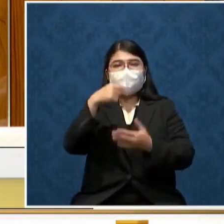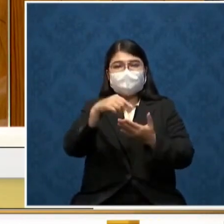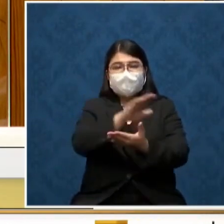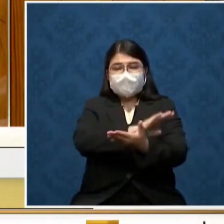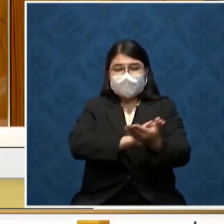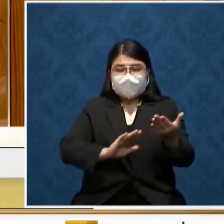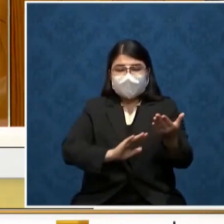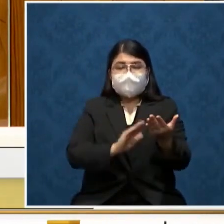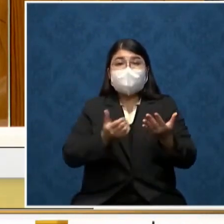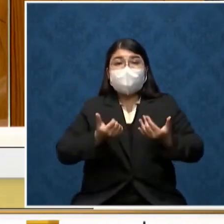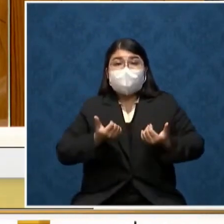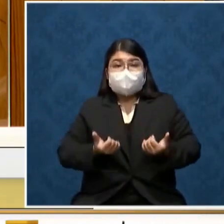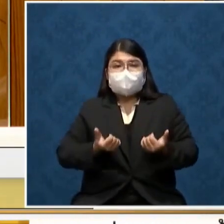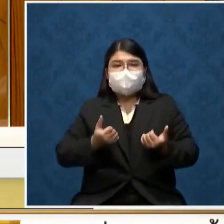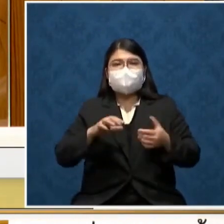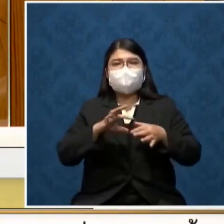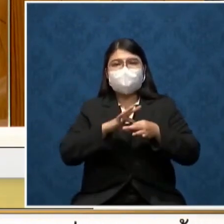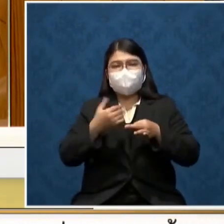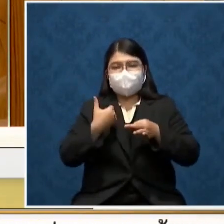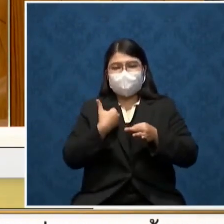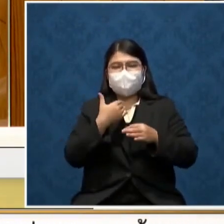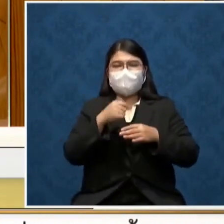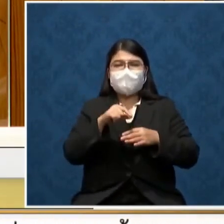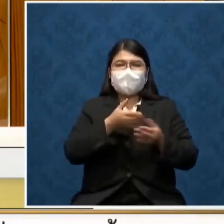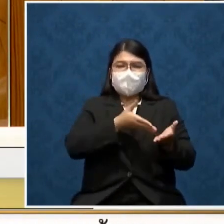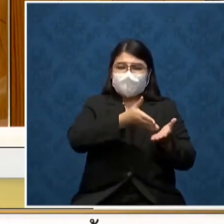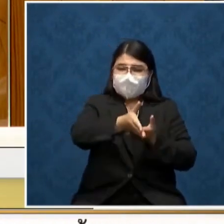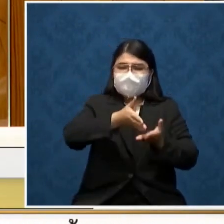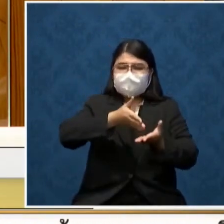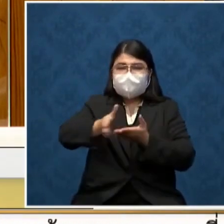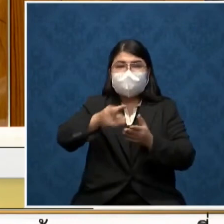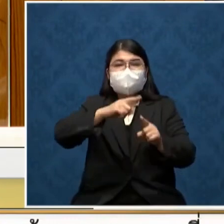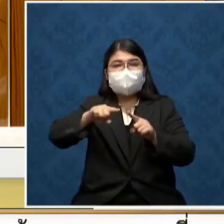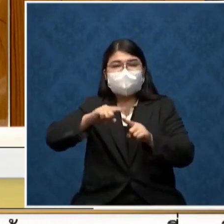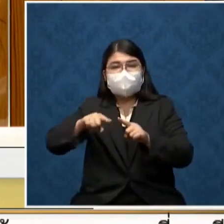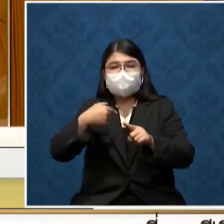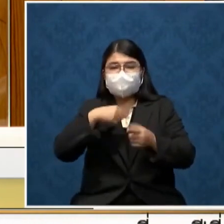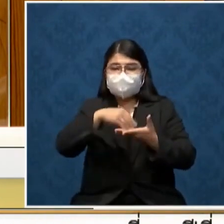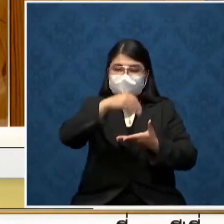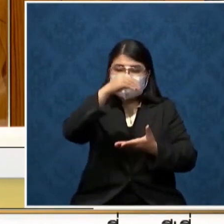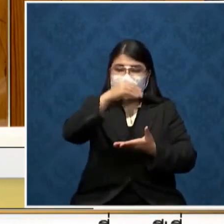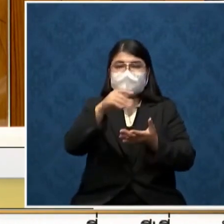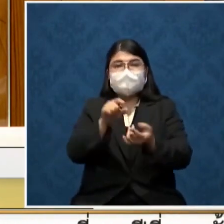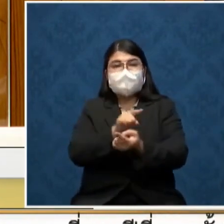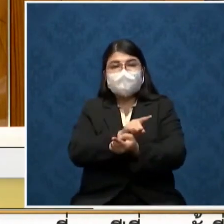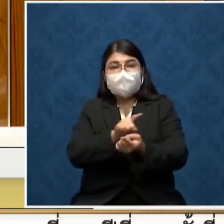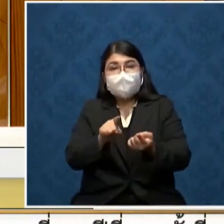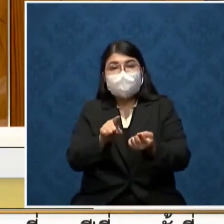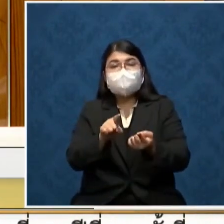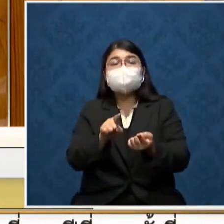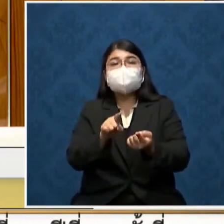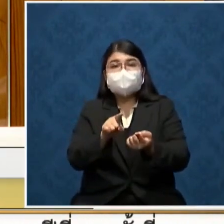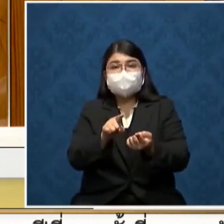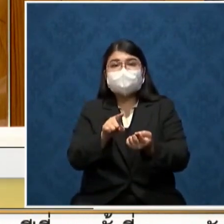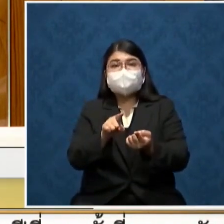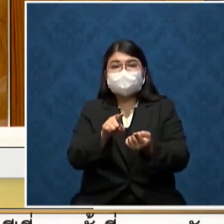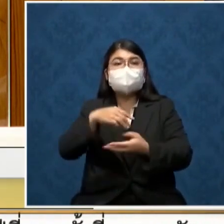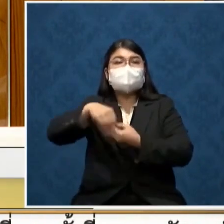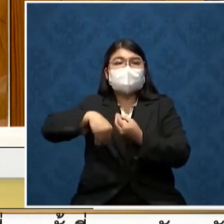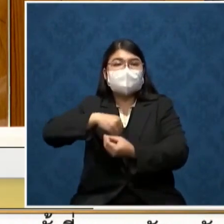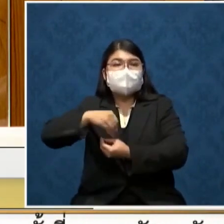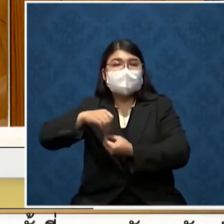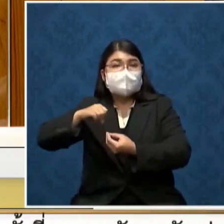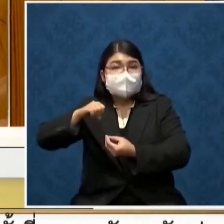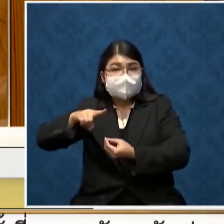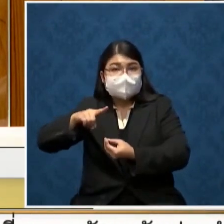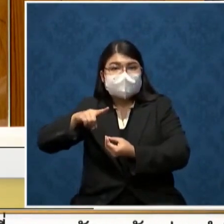พัฒนานะครับในทุกๆด้านไม่ว่าจะเป็นเรื่องการศึกษาเรื่องสังคมนะครับเรื่องให้เศรษฐกิจ